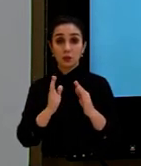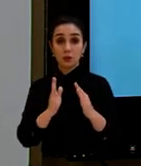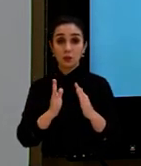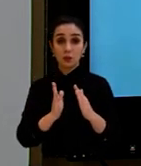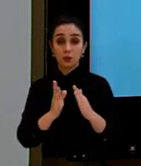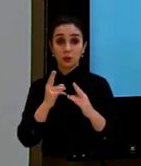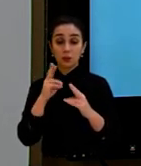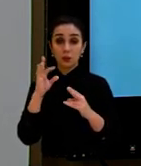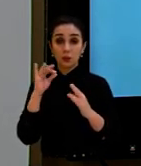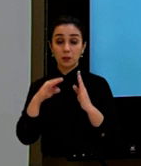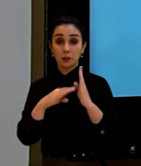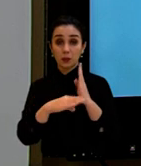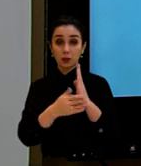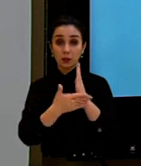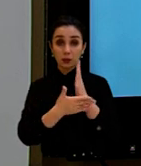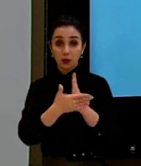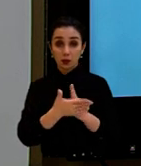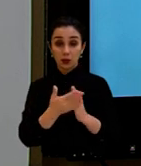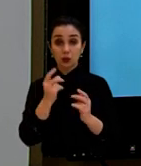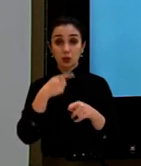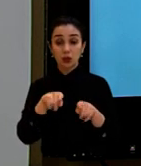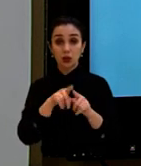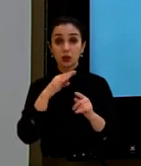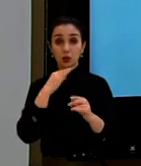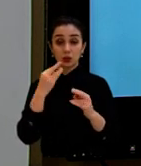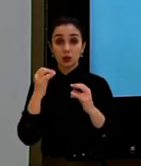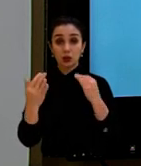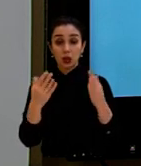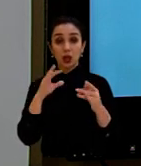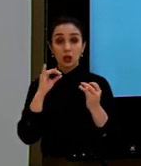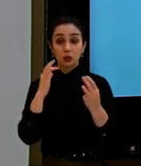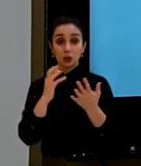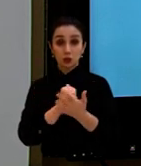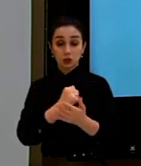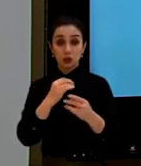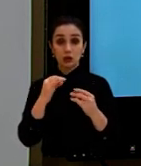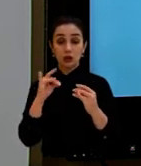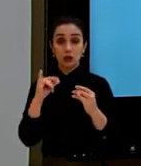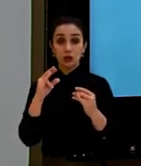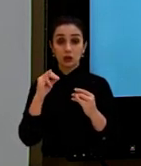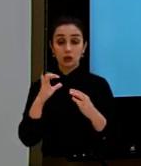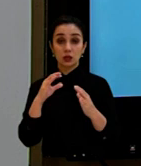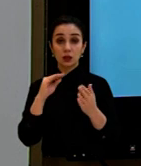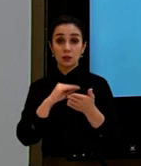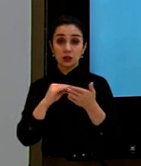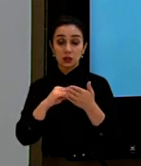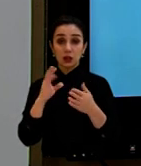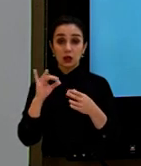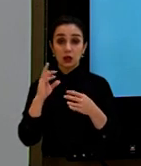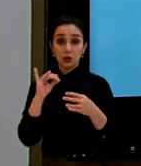перпендикуляр на сторону многоугольника, получаем радиус вписанной